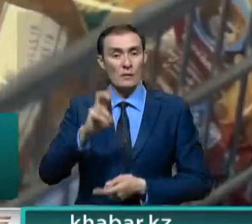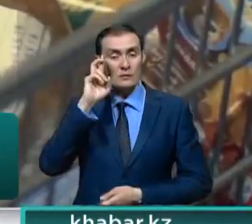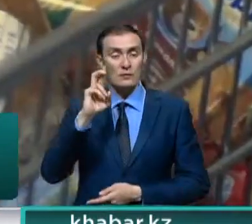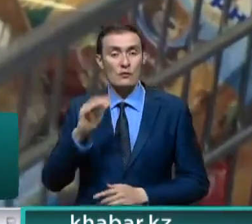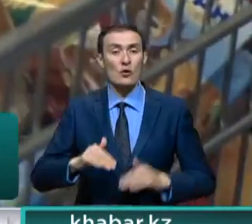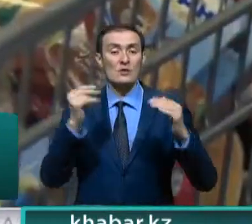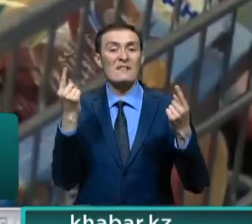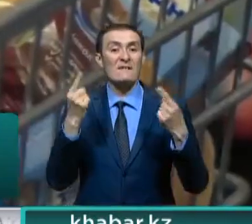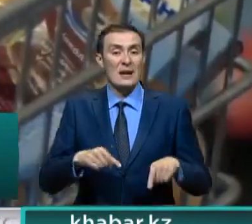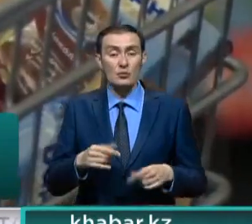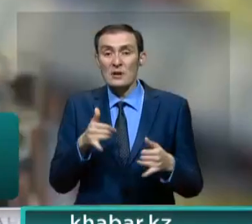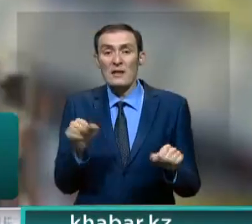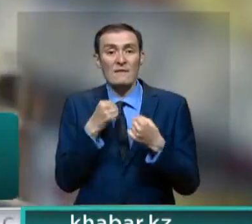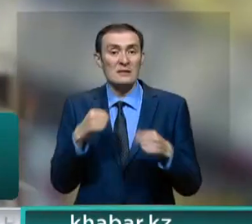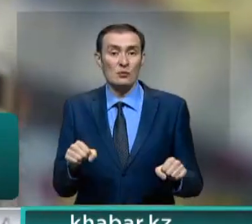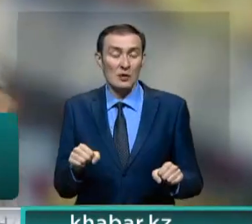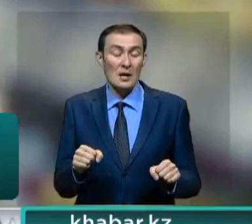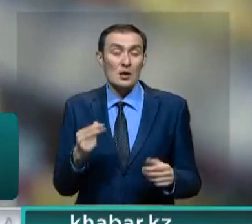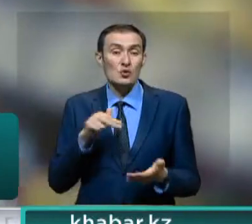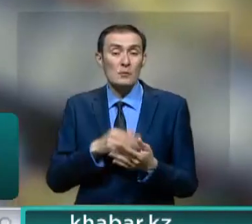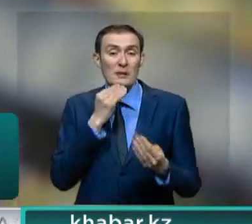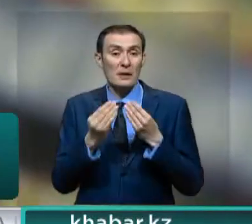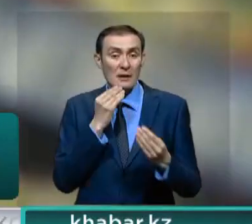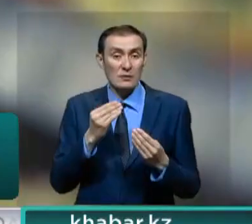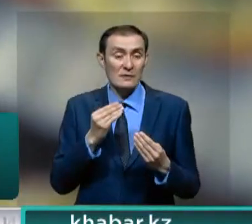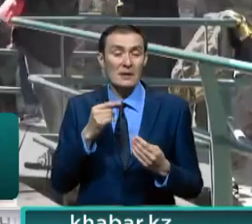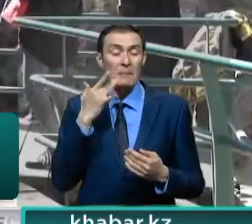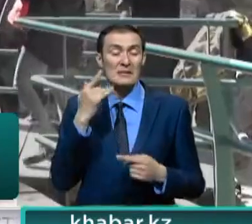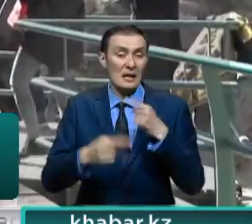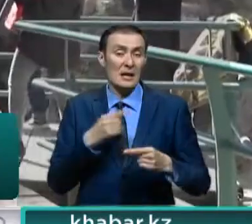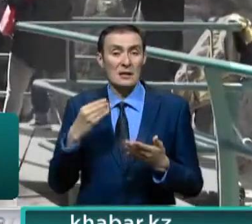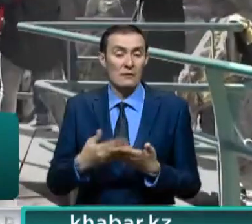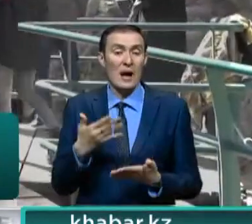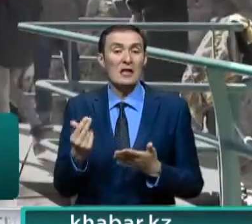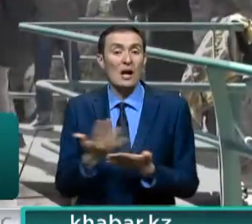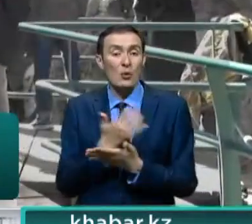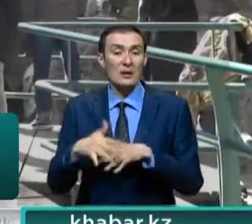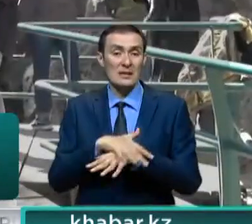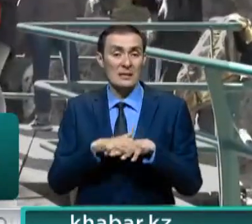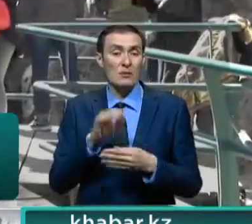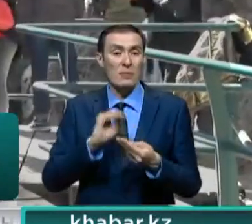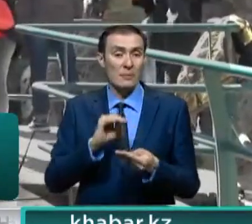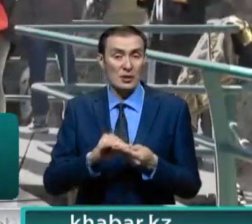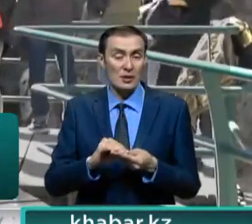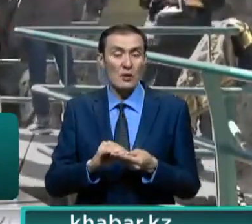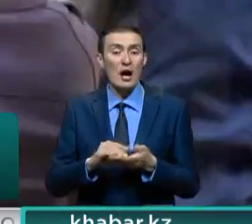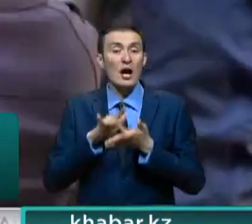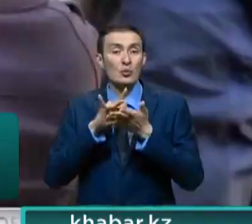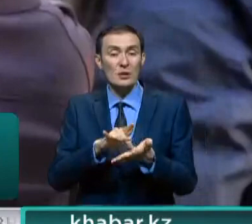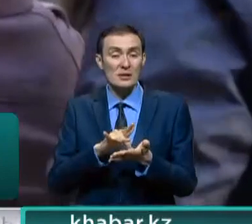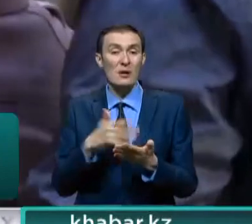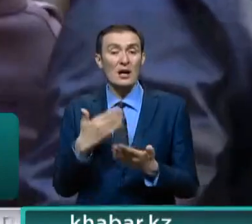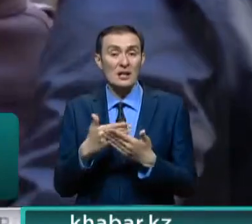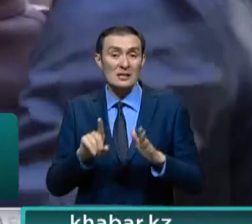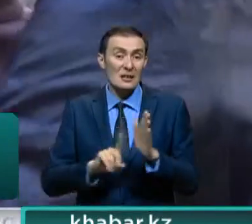рост инфляции уже непредсказуем. Цены на продовольственные товары постоянно растут, а доходы населения остаются прежними. Туризм вроде